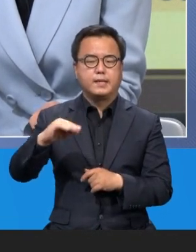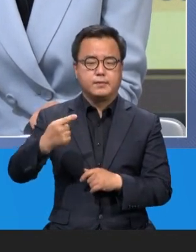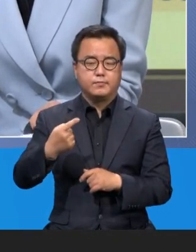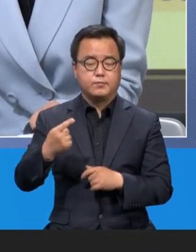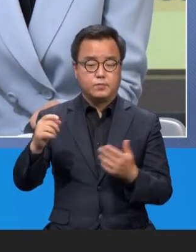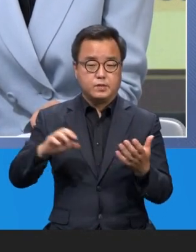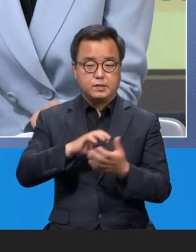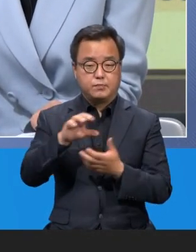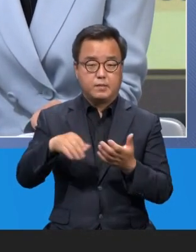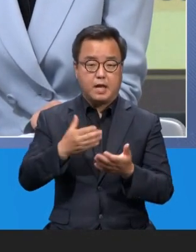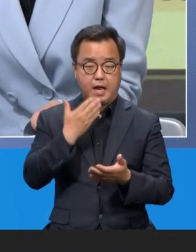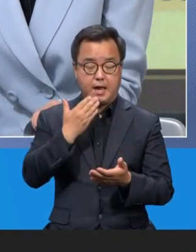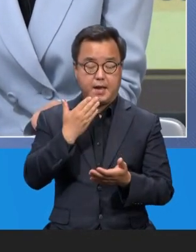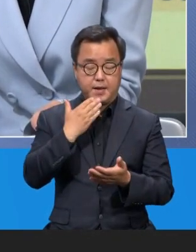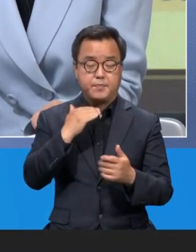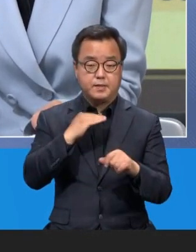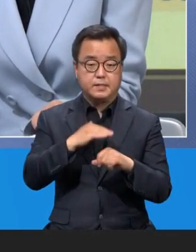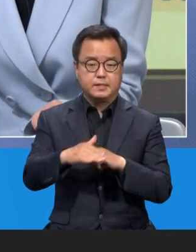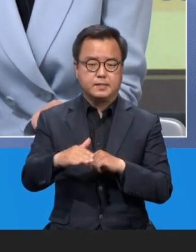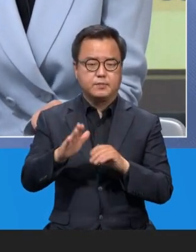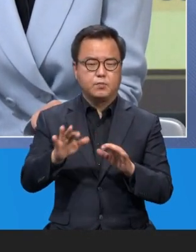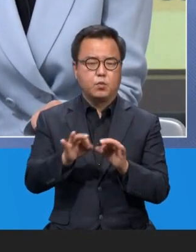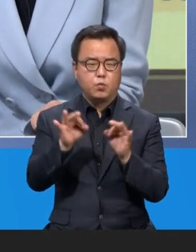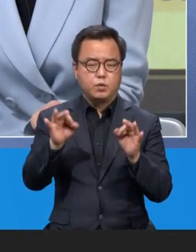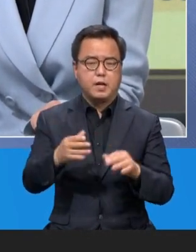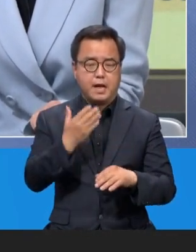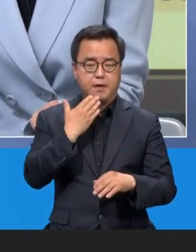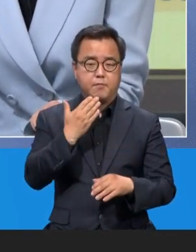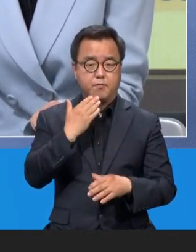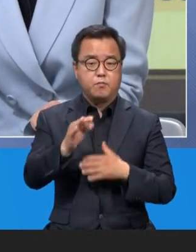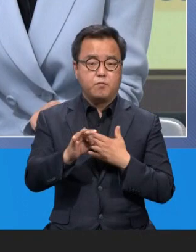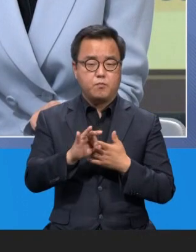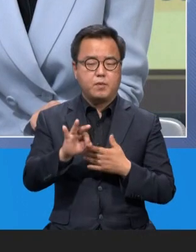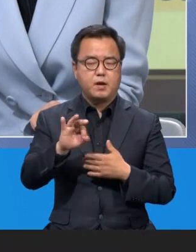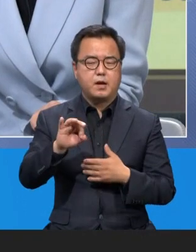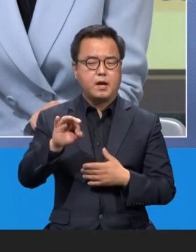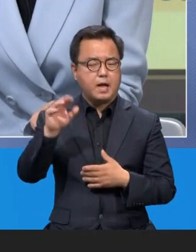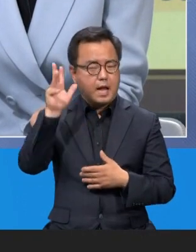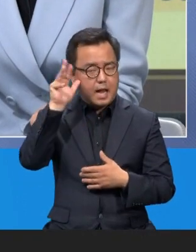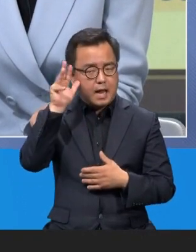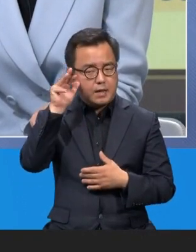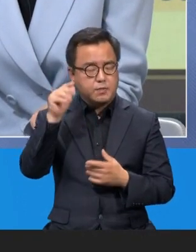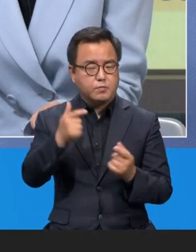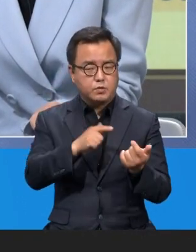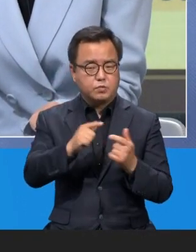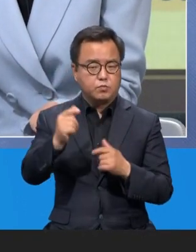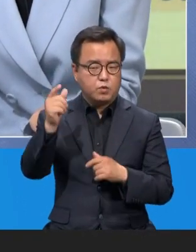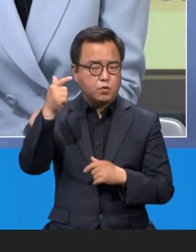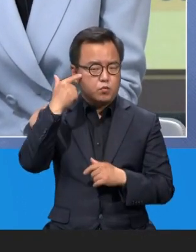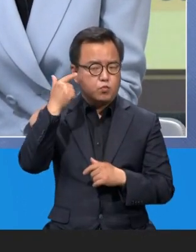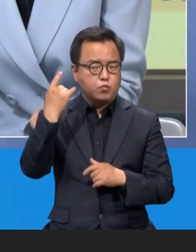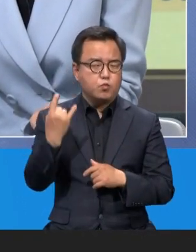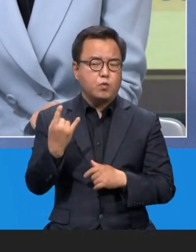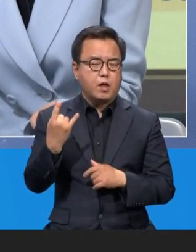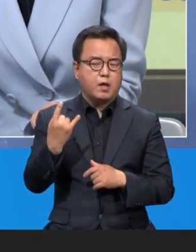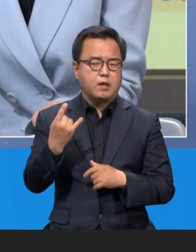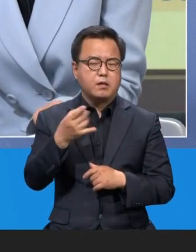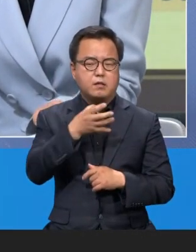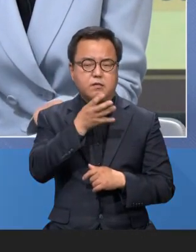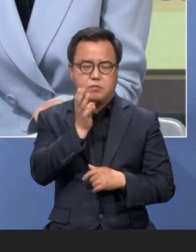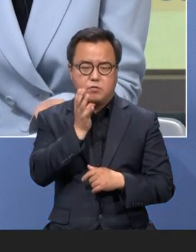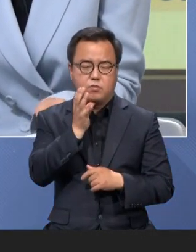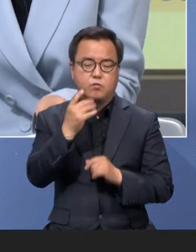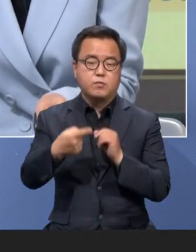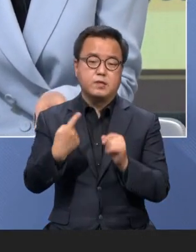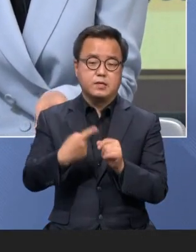데요 이런 식단을 장기적으로 섭취할 경우에는 알츠하이머 등 매 노화를 1년 이상 늦출 수 있다는 연구결과가